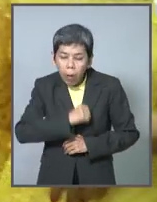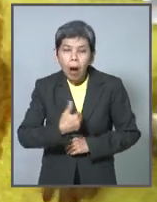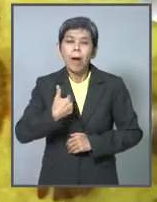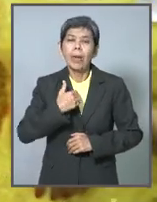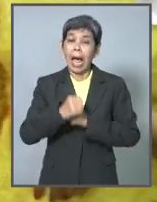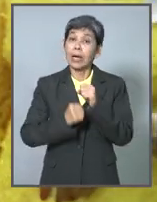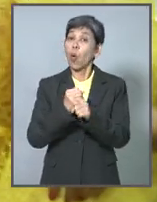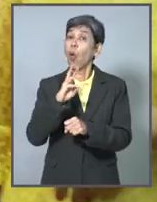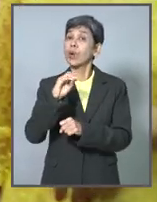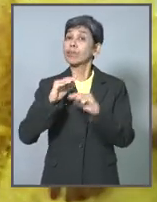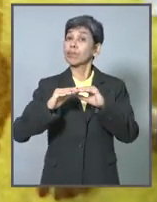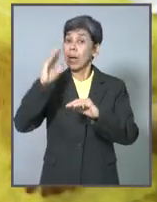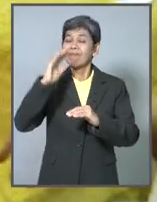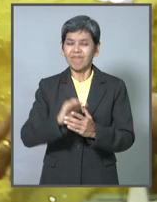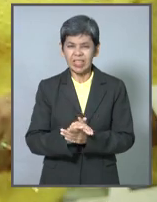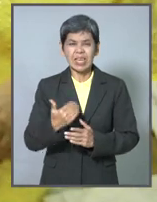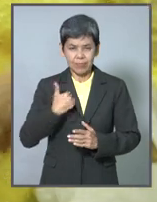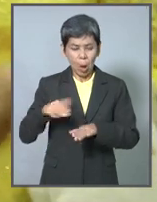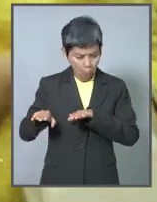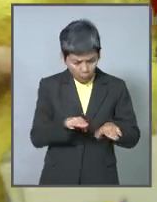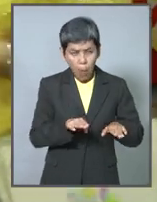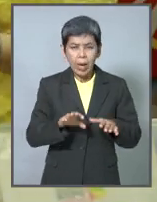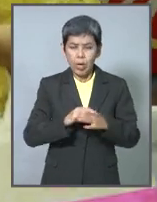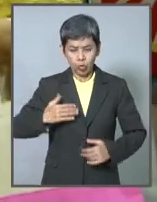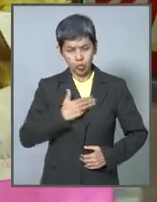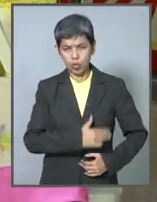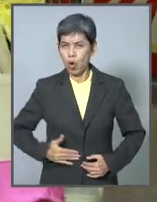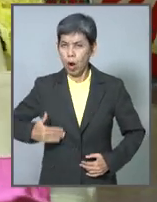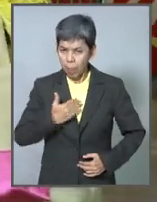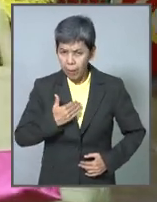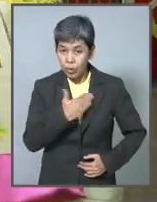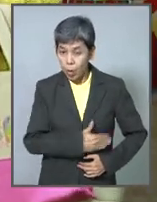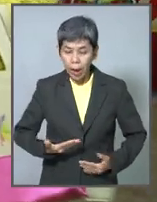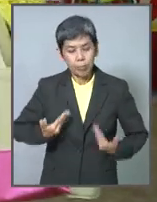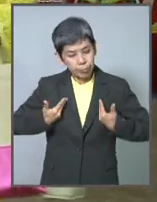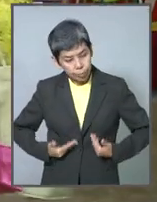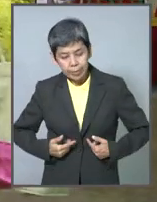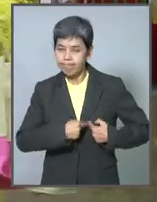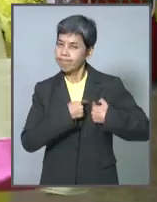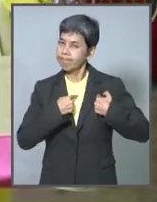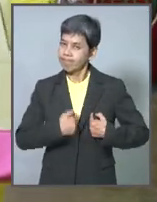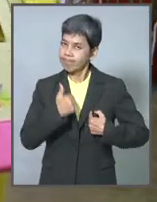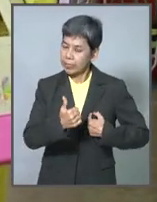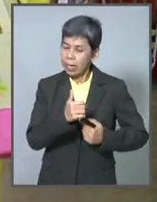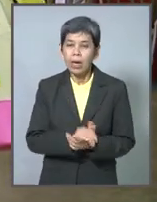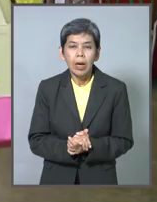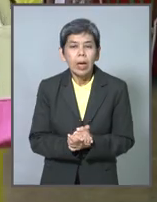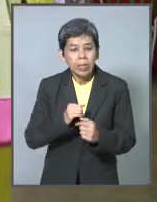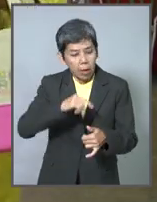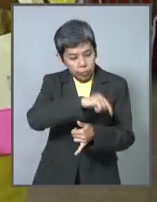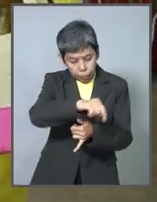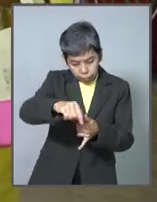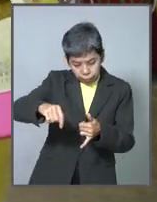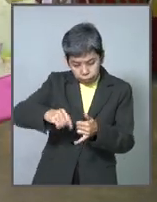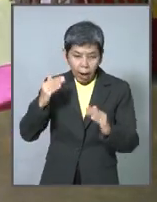งอายุ60ปีขึ้นไปเนี่ยต้องมีเตรียมพร้อมทั้งเรื่องสุขภาพนะคะสุขภาพกายสุขภาพจิตเรื่องของสภาพแวดล้อมในบ้